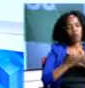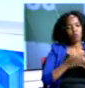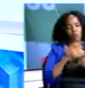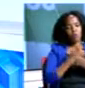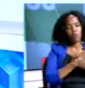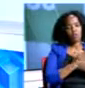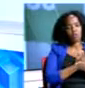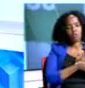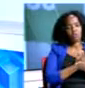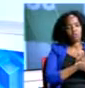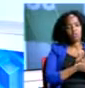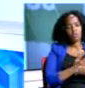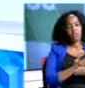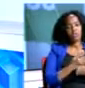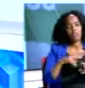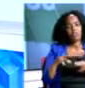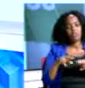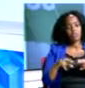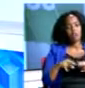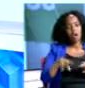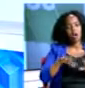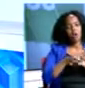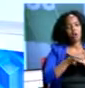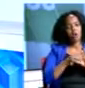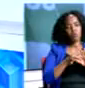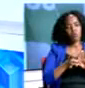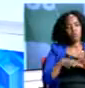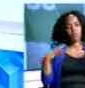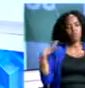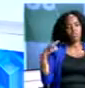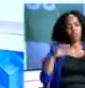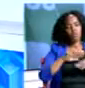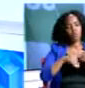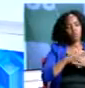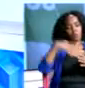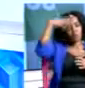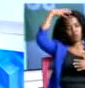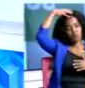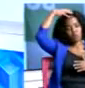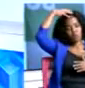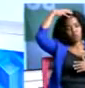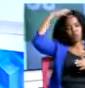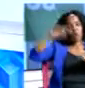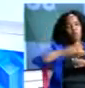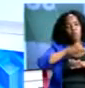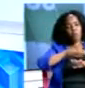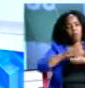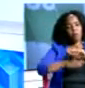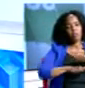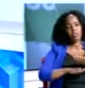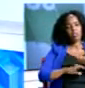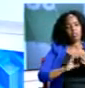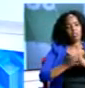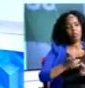barnootaa, seektarri hawaasummaa, seektarri fayyaa mootummaan gubbaa amma gajjallaatti wanta